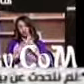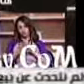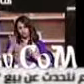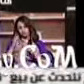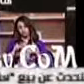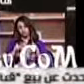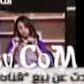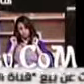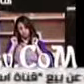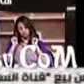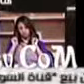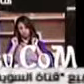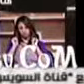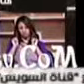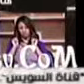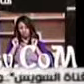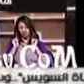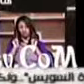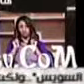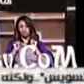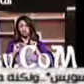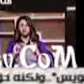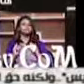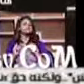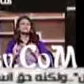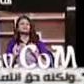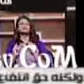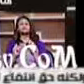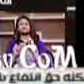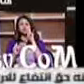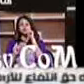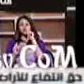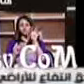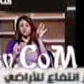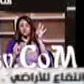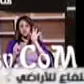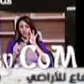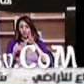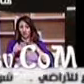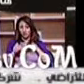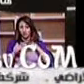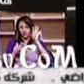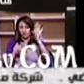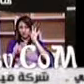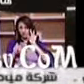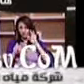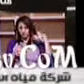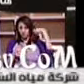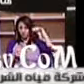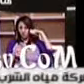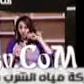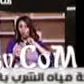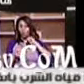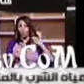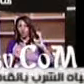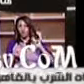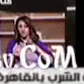رغم ان حزب البناء والتنميه هل انتم كحزب كنتوا موافقين انتوا رشحت المحافظ او كنتوا موافقين حتى على قرار تعيينه